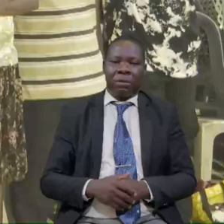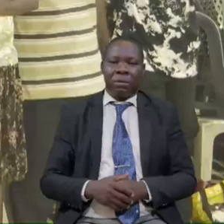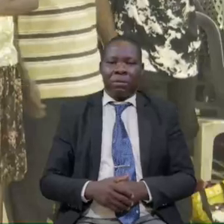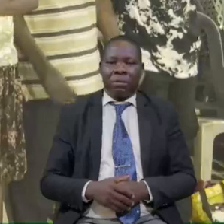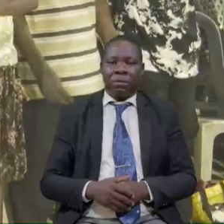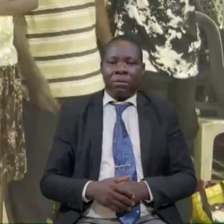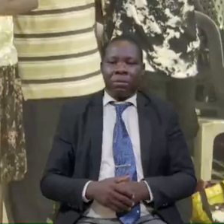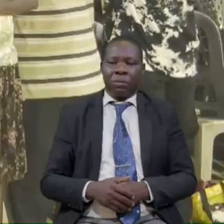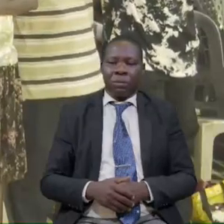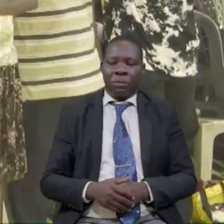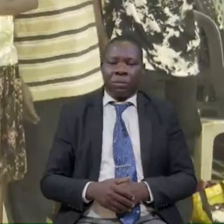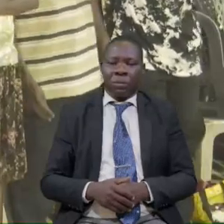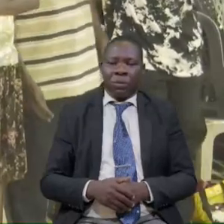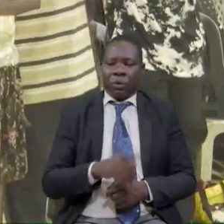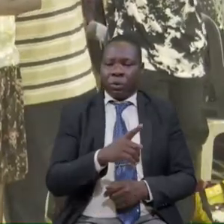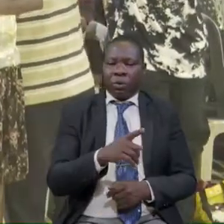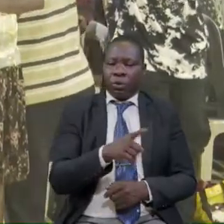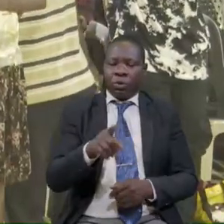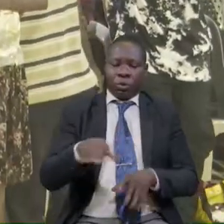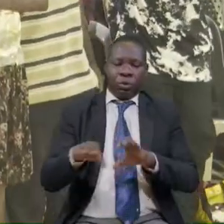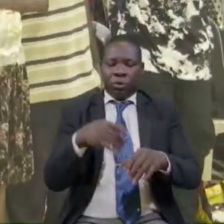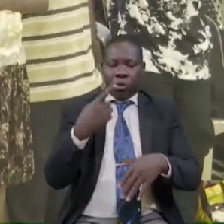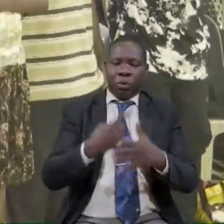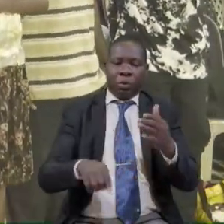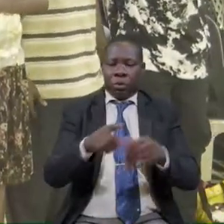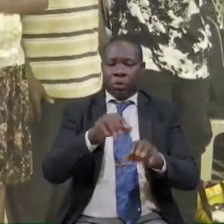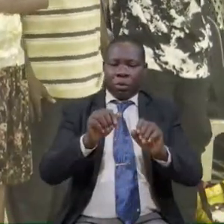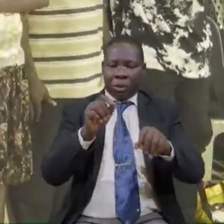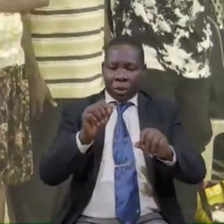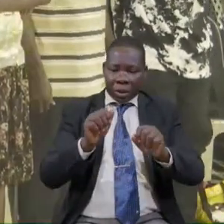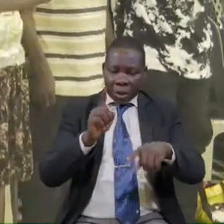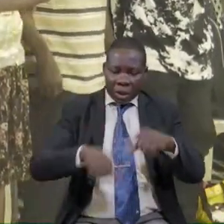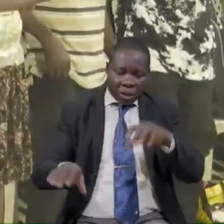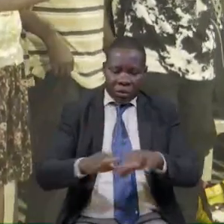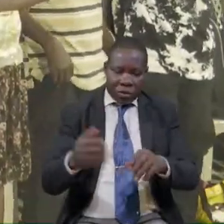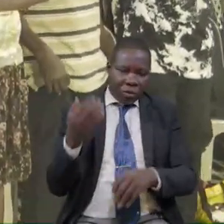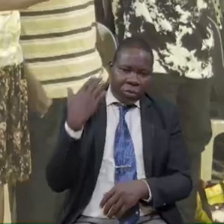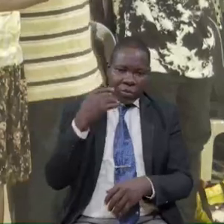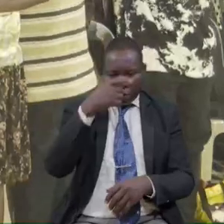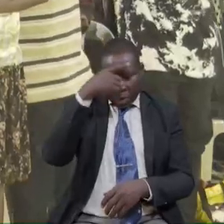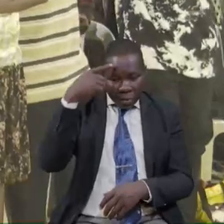oreilles, et la personne va répondre. Alors faites ce que vous